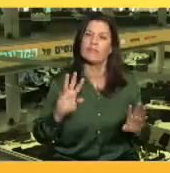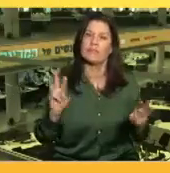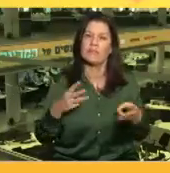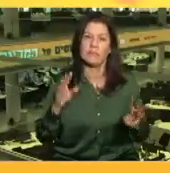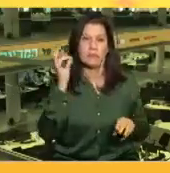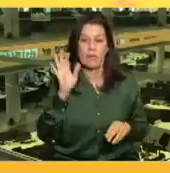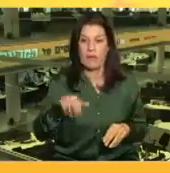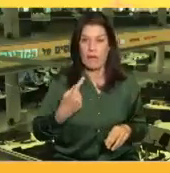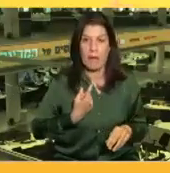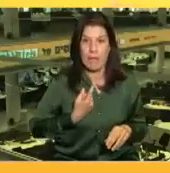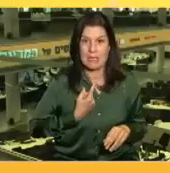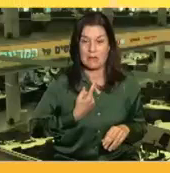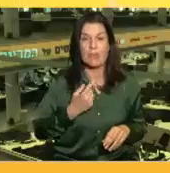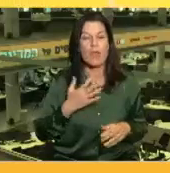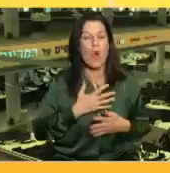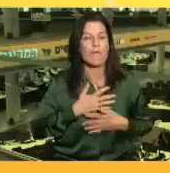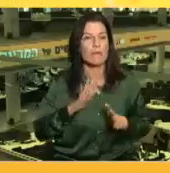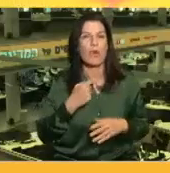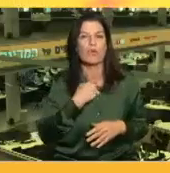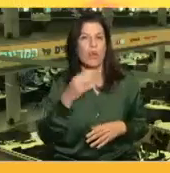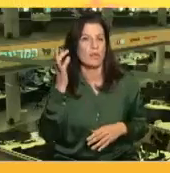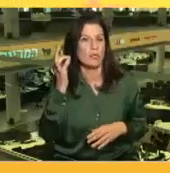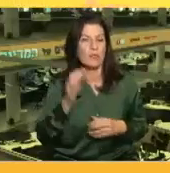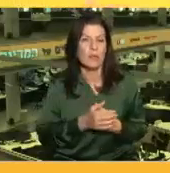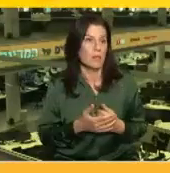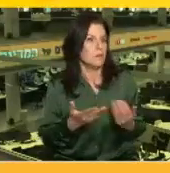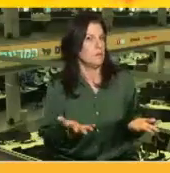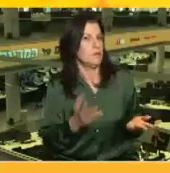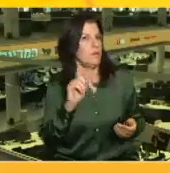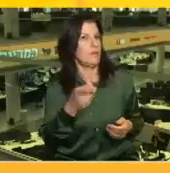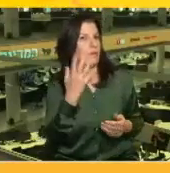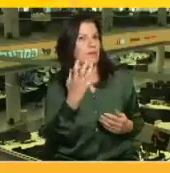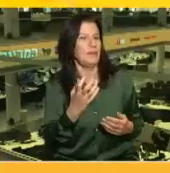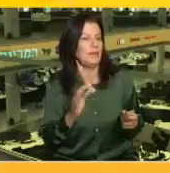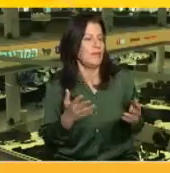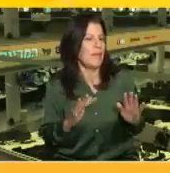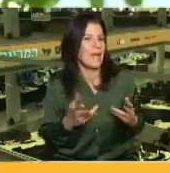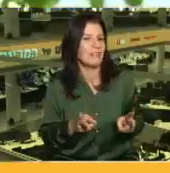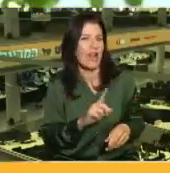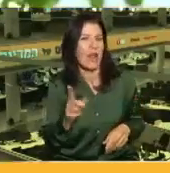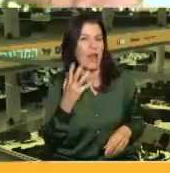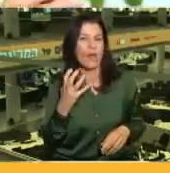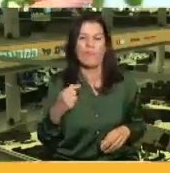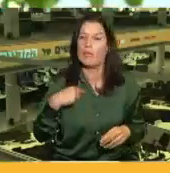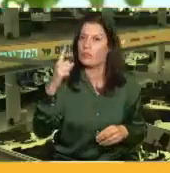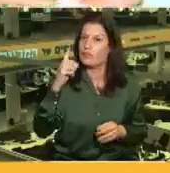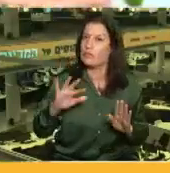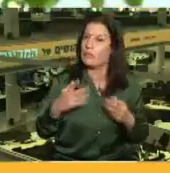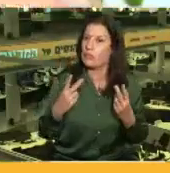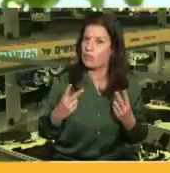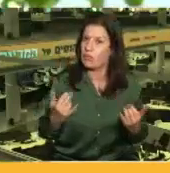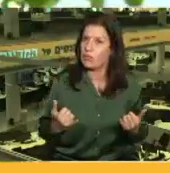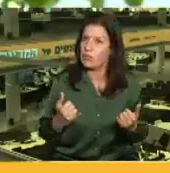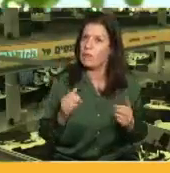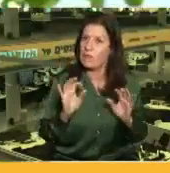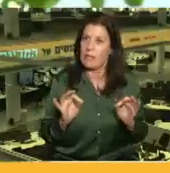זמרות, מאוד אוהבת כל נשים, מאוד אוהבת כולם של נשים. מי לא? יש כאן, לא. אני חושבת שמה שחשוב, וזה מה שהיא אמרה עכשיו, כי כן,